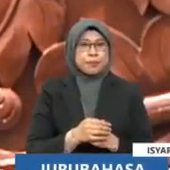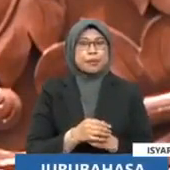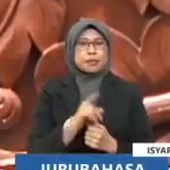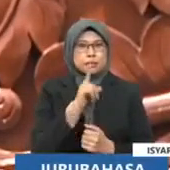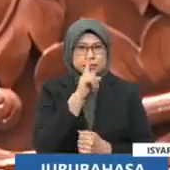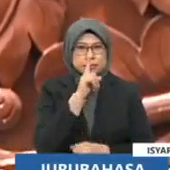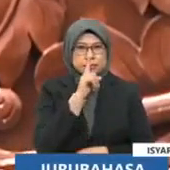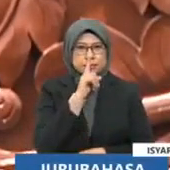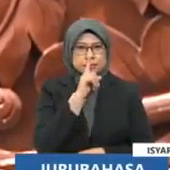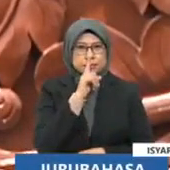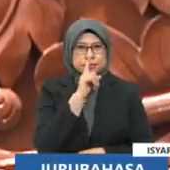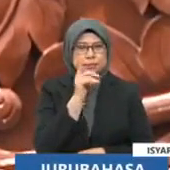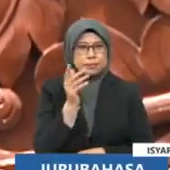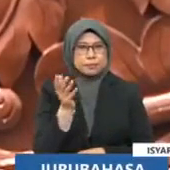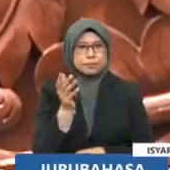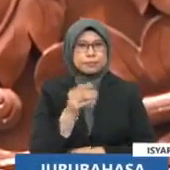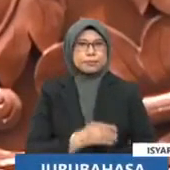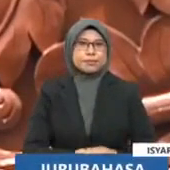kemudian siap